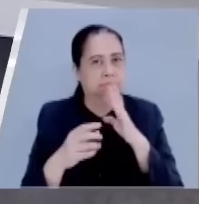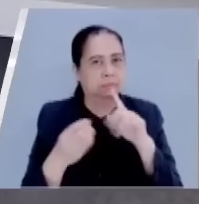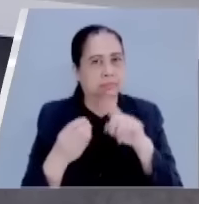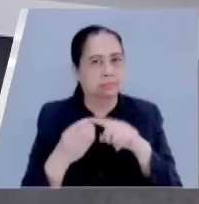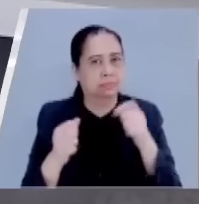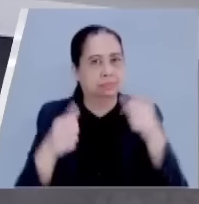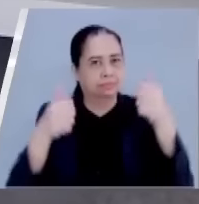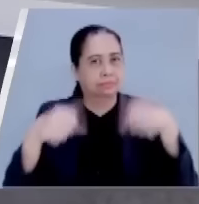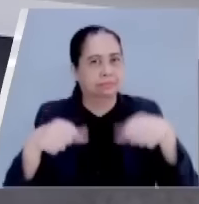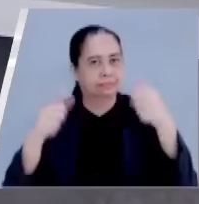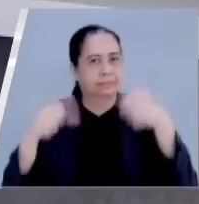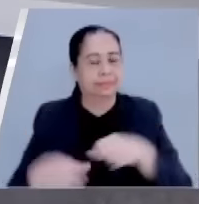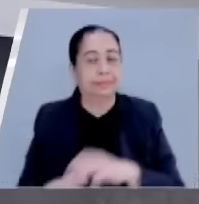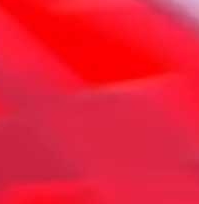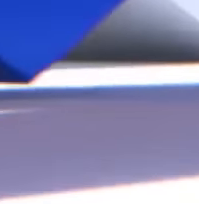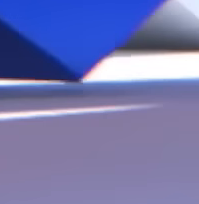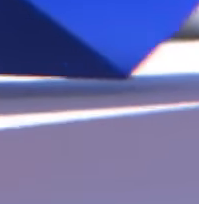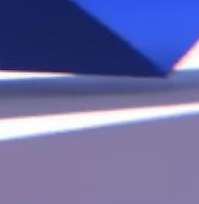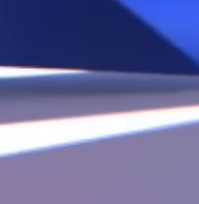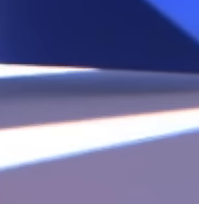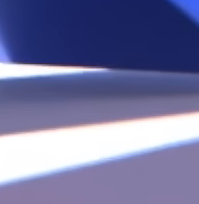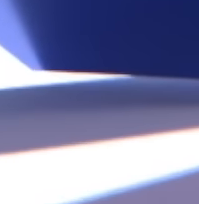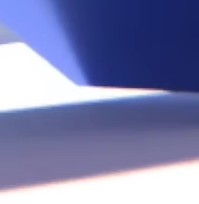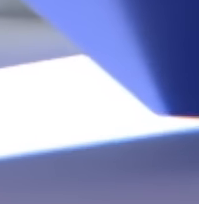media. Nakatutok si Mark Salazar.